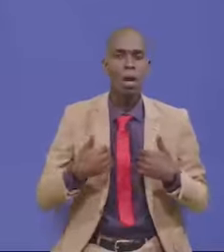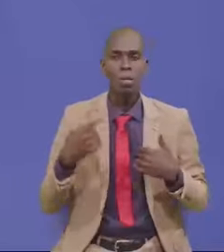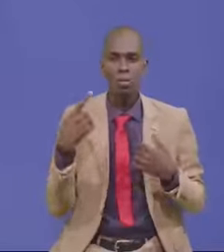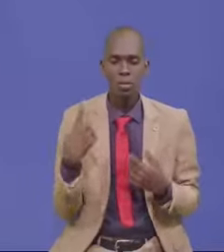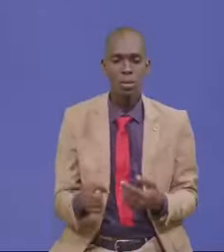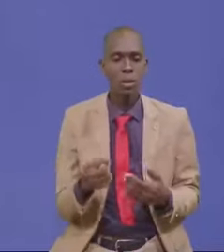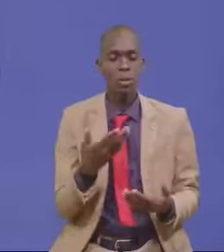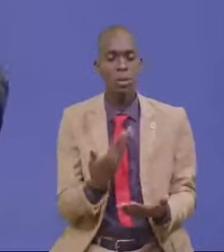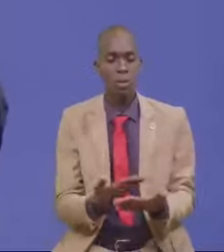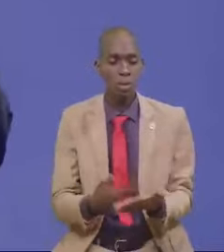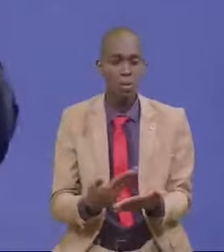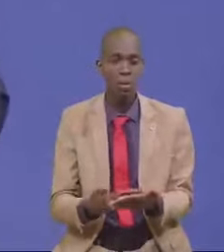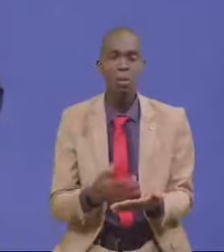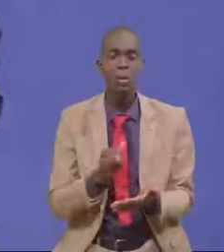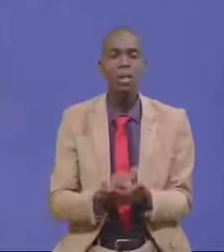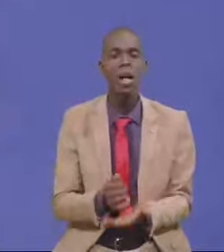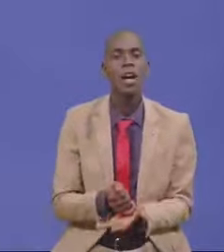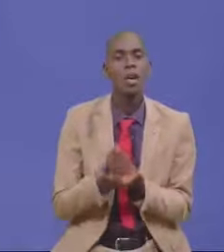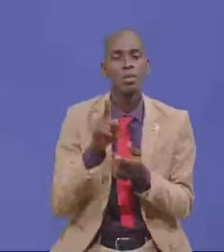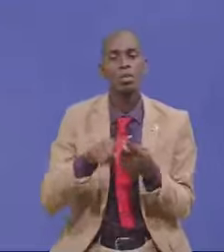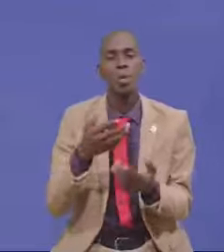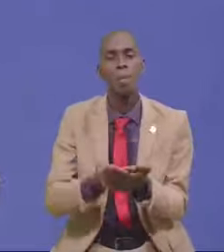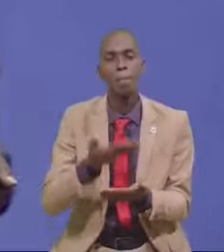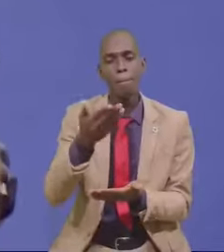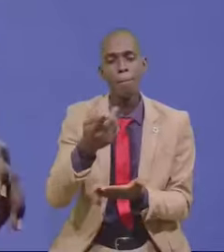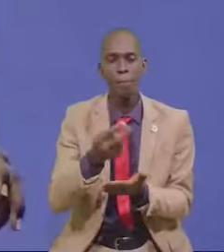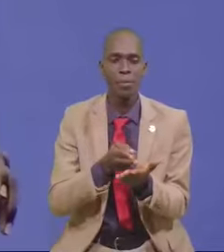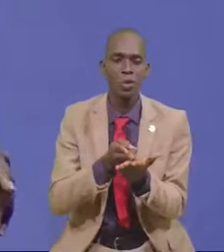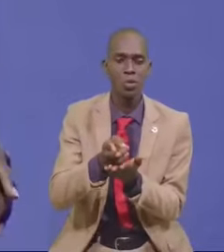Maintenant, tu as la devise, l'argent pour acquérir la vérité.